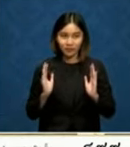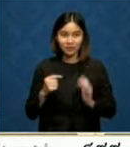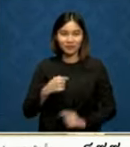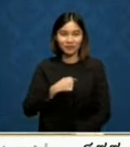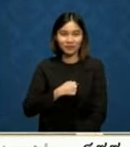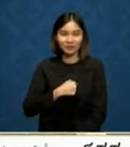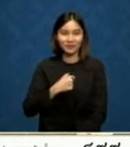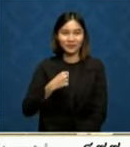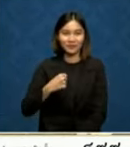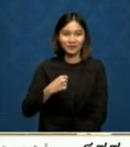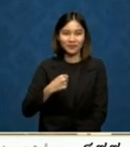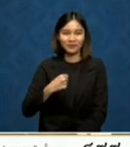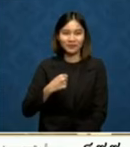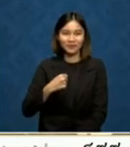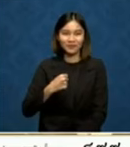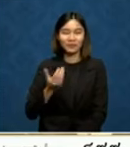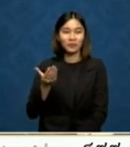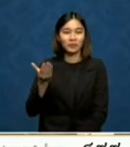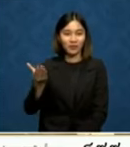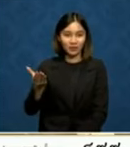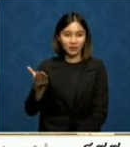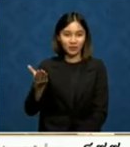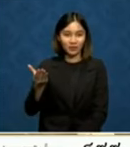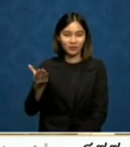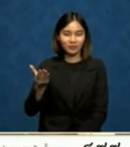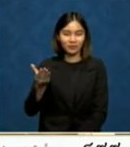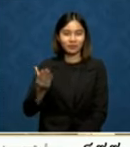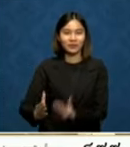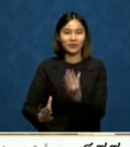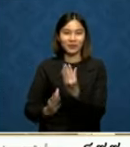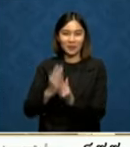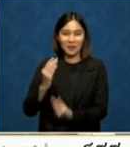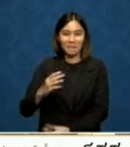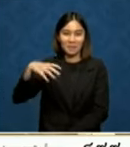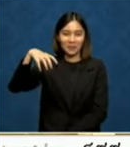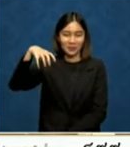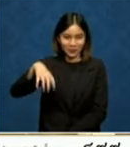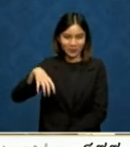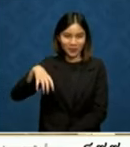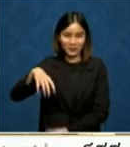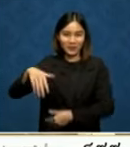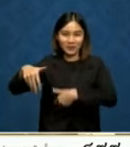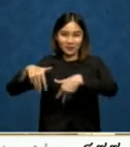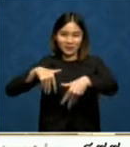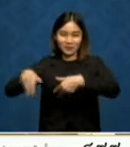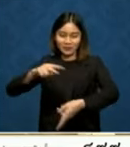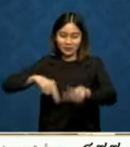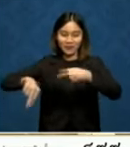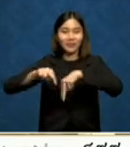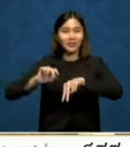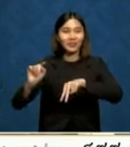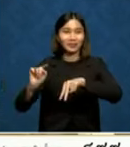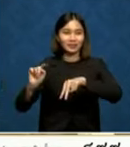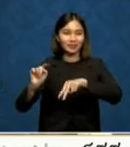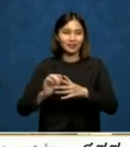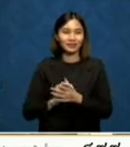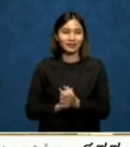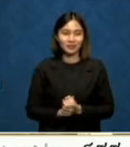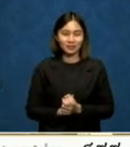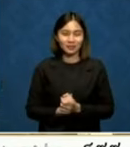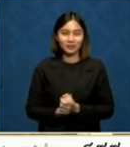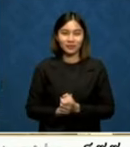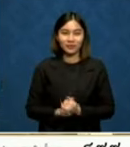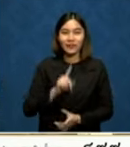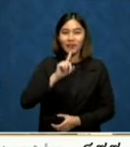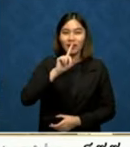หาญของสภาองค์กรผู้บริโภคแน่นอนครับถ้าถาม